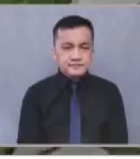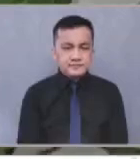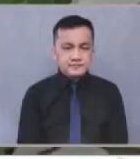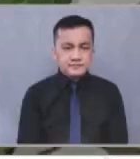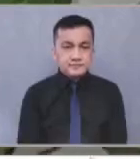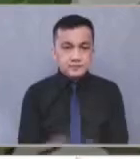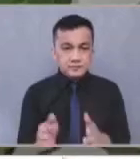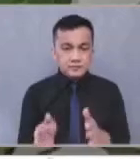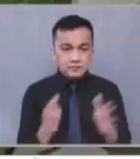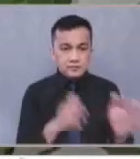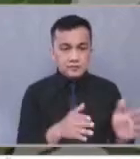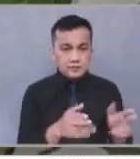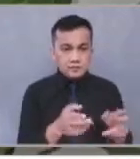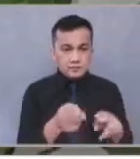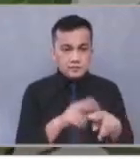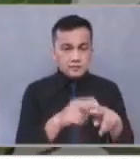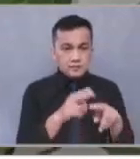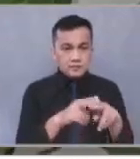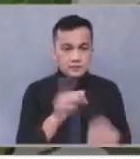tumaas na sa